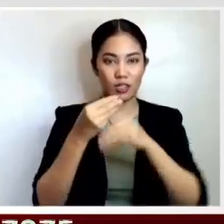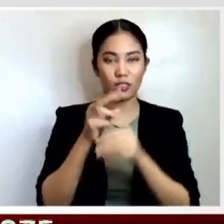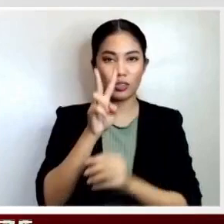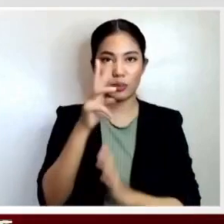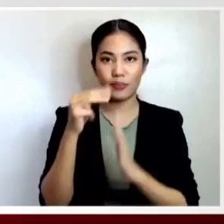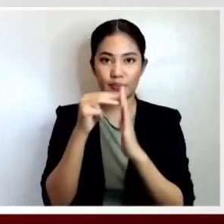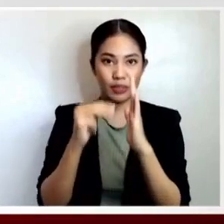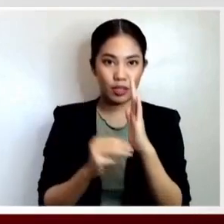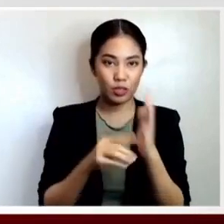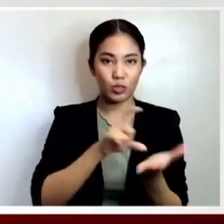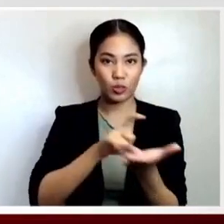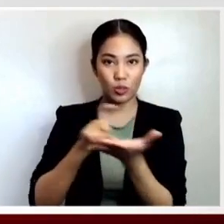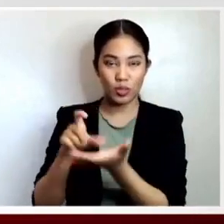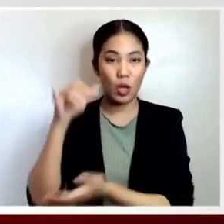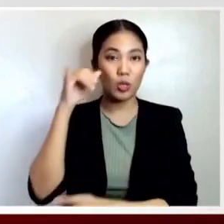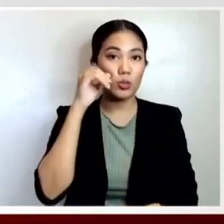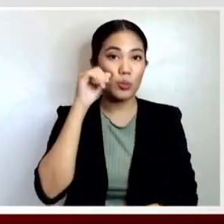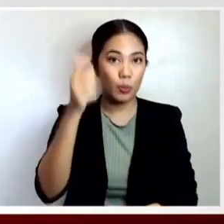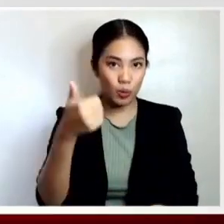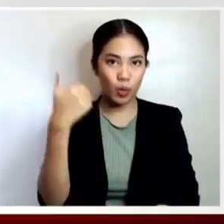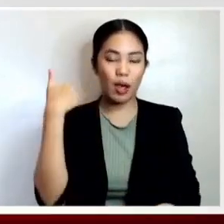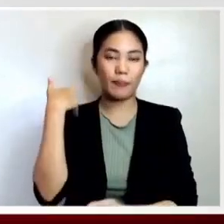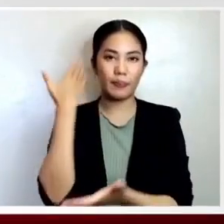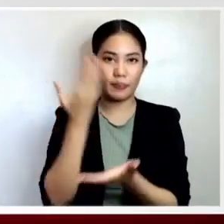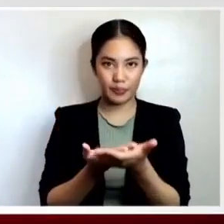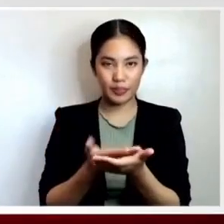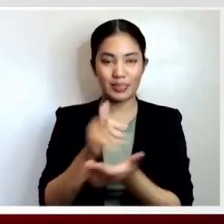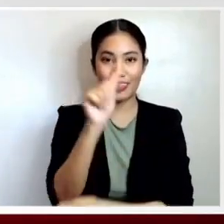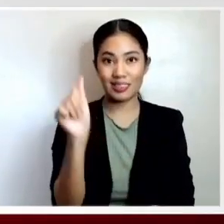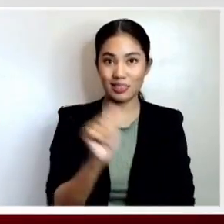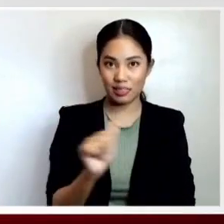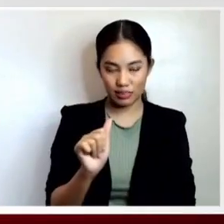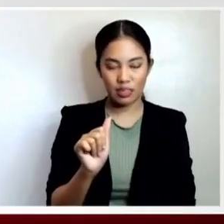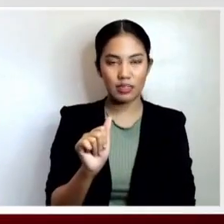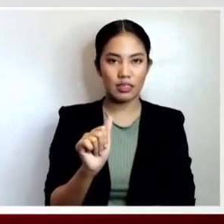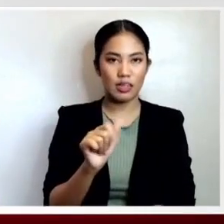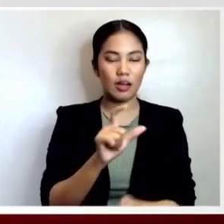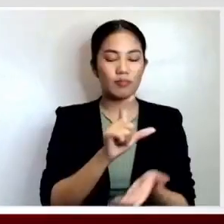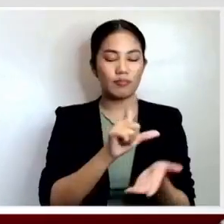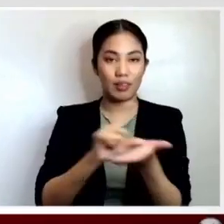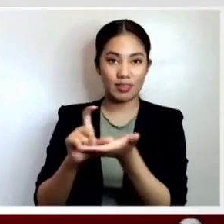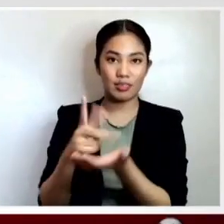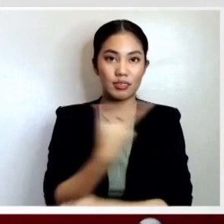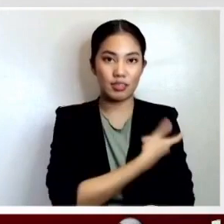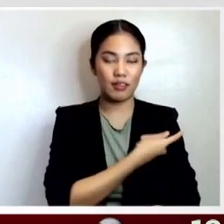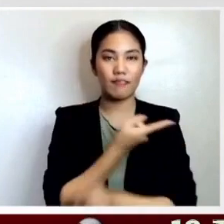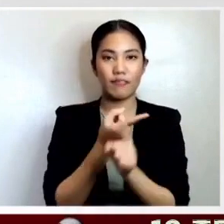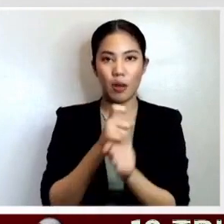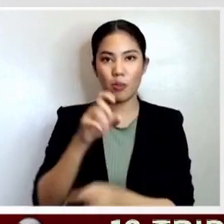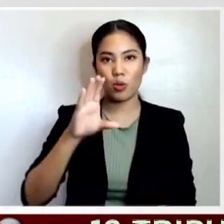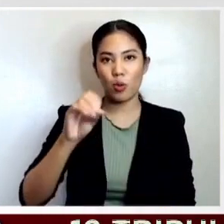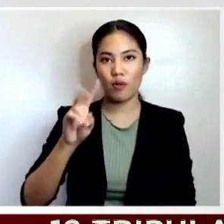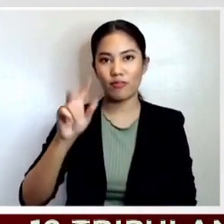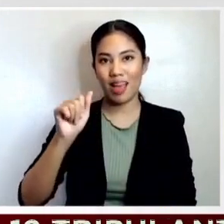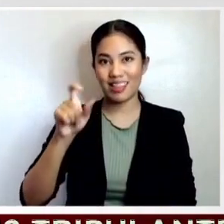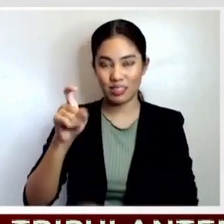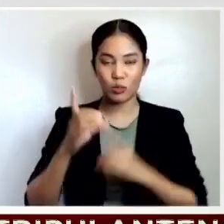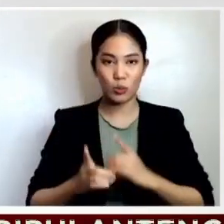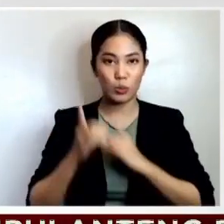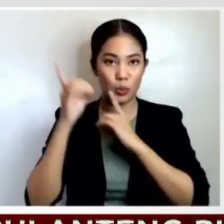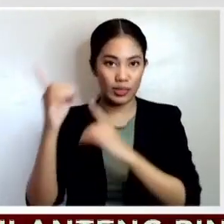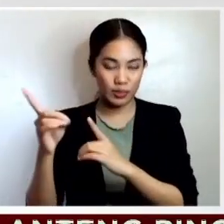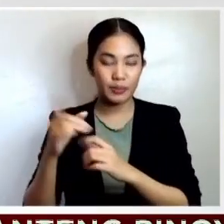sa pagdating bukas ng AstraZeneca na donasyon mula COVAX facility. Ayon sa Department of Health, pwede nang ipagpatuloy